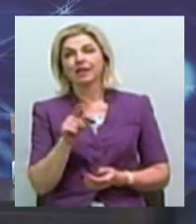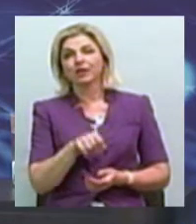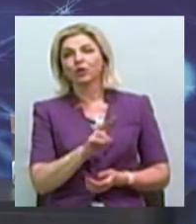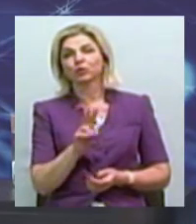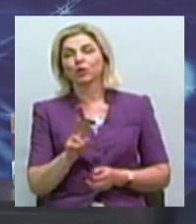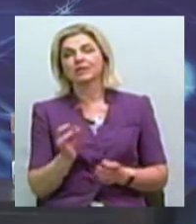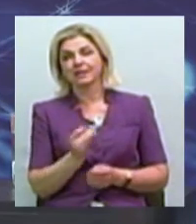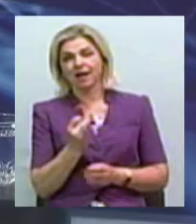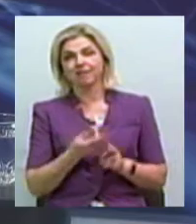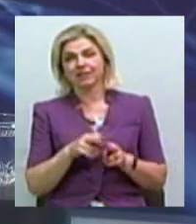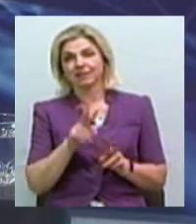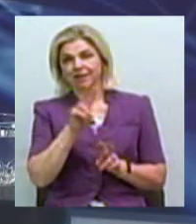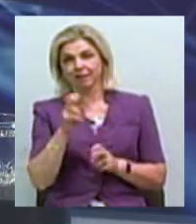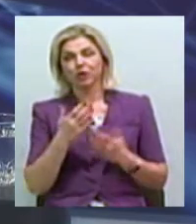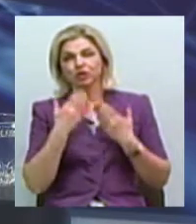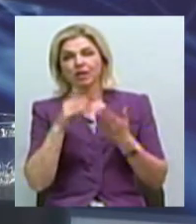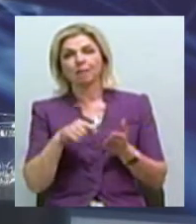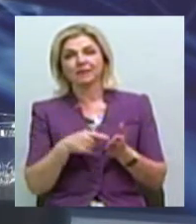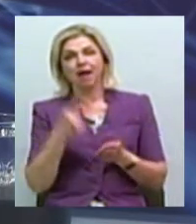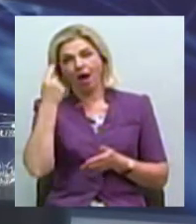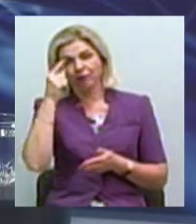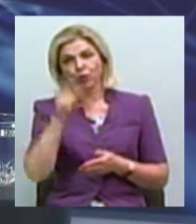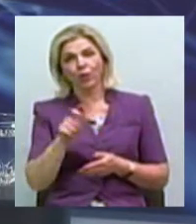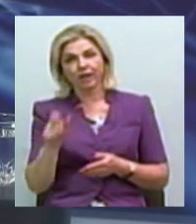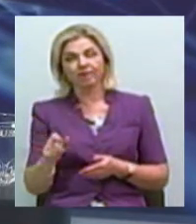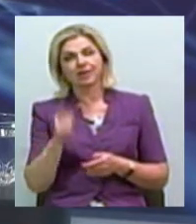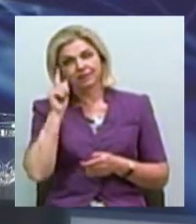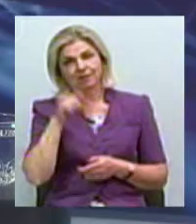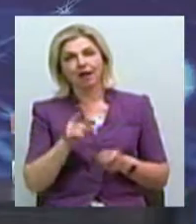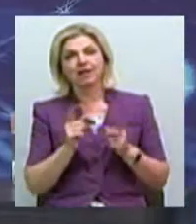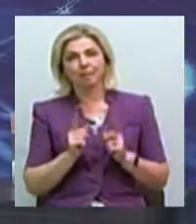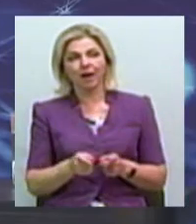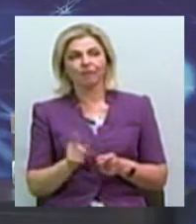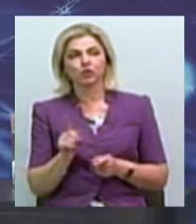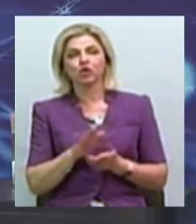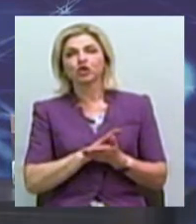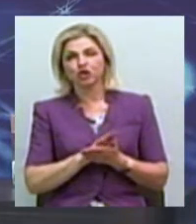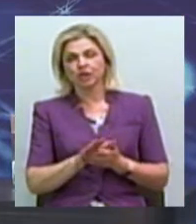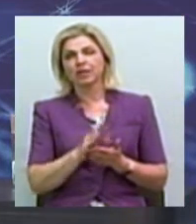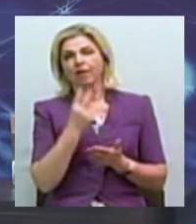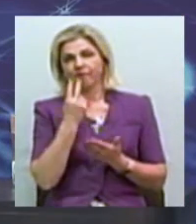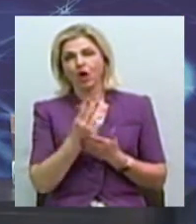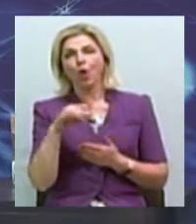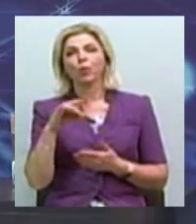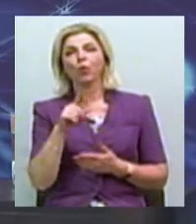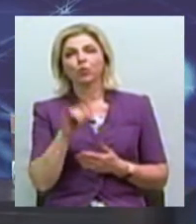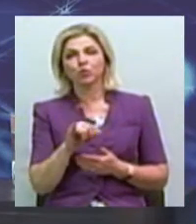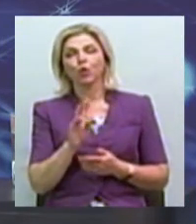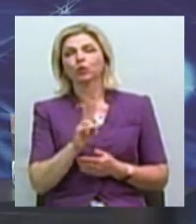цією темою, ті, хто читає місцевих авторів, то знає, що справді в чистому вигляді прозаїків, які